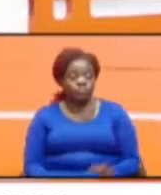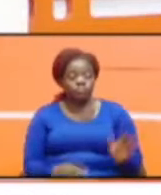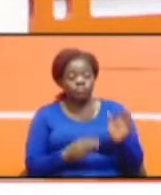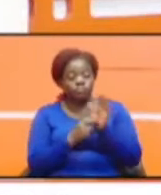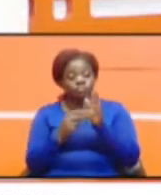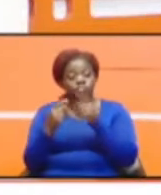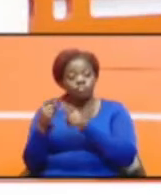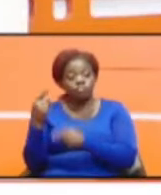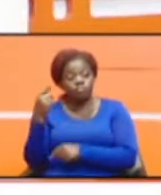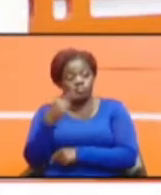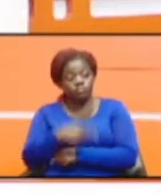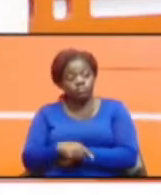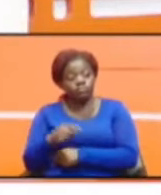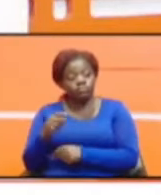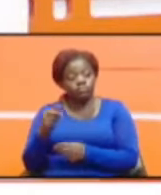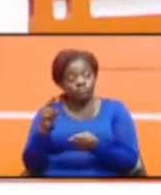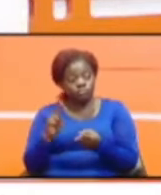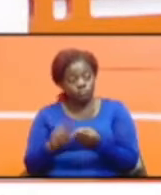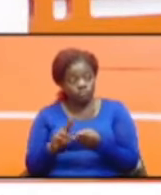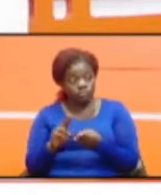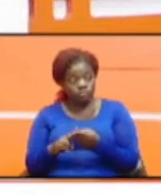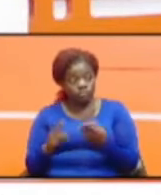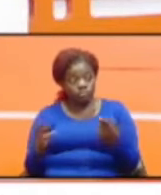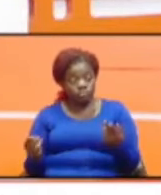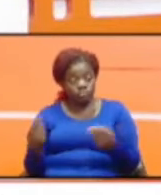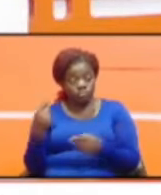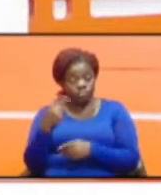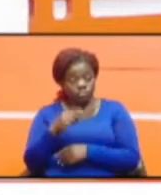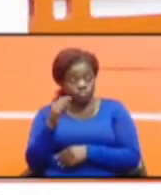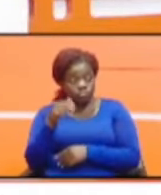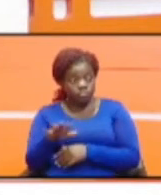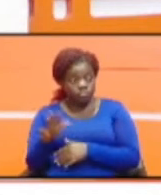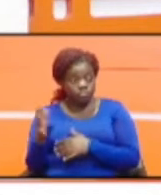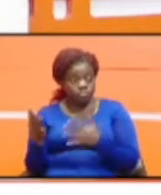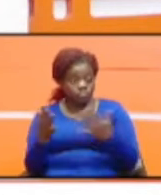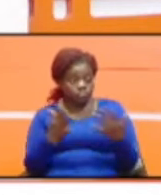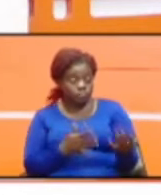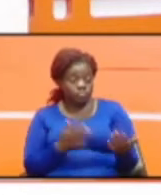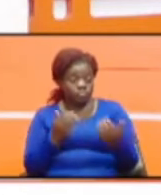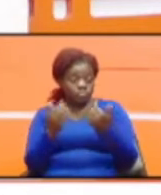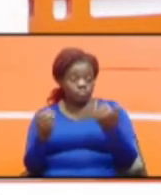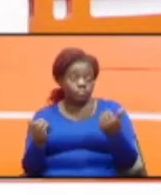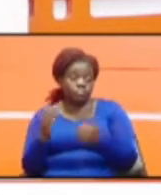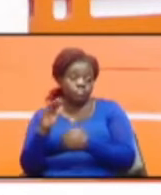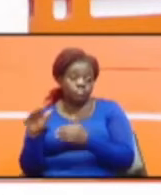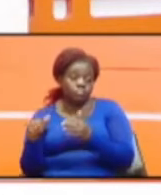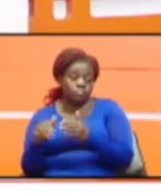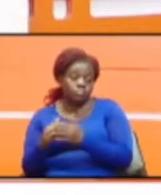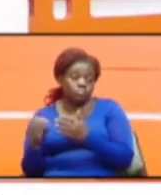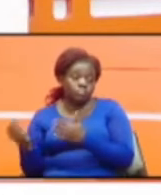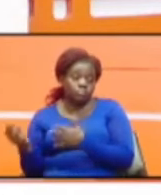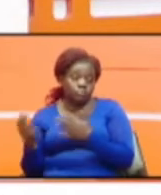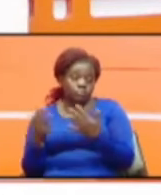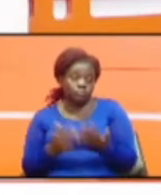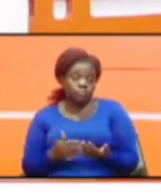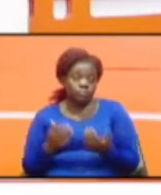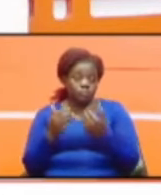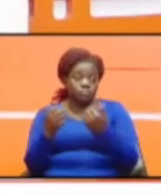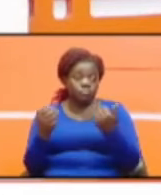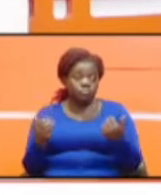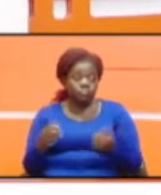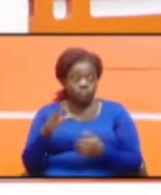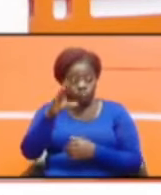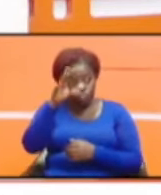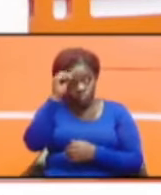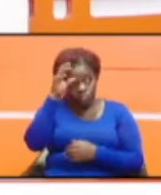Omwoleso ogutandika lunaku lwakutaano era ng'olunaku olwo twaniriza abaana bonna, n'olwekyo mubaleete abaana